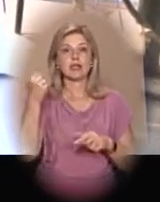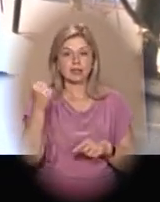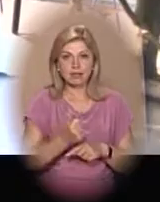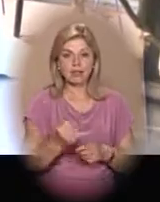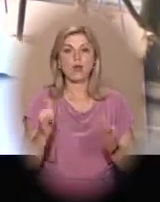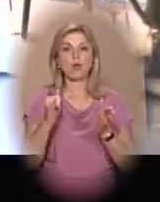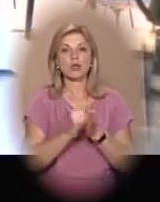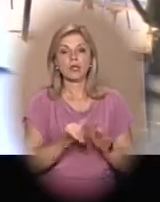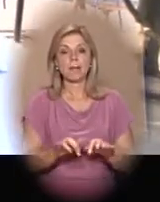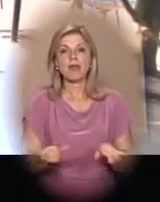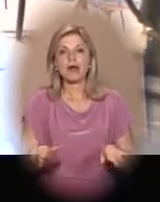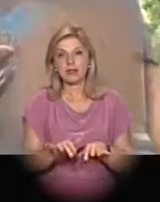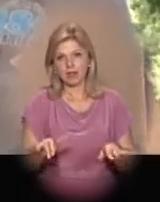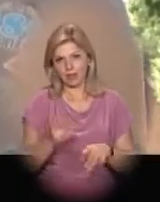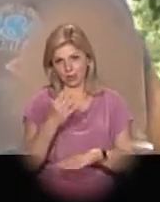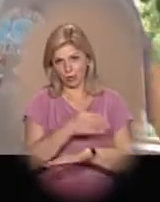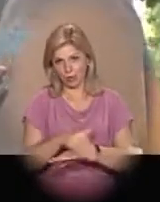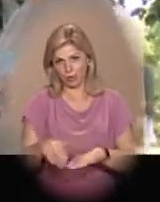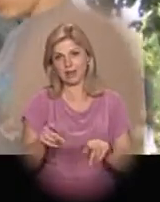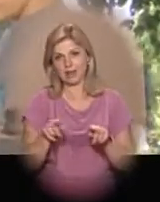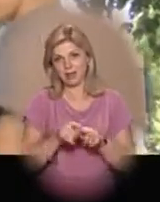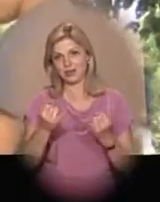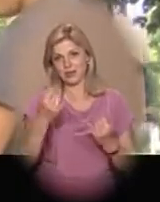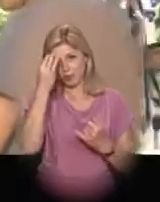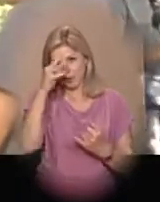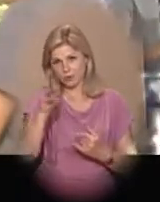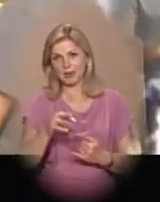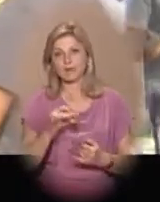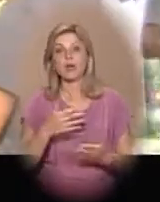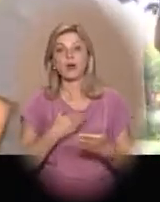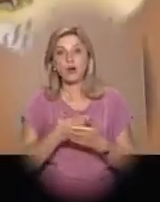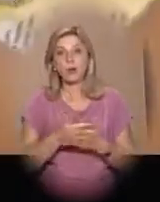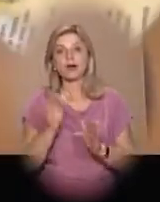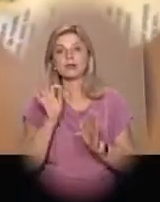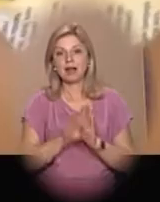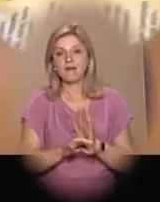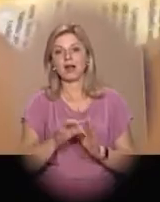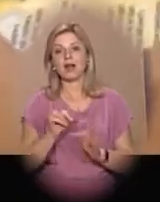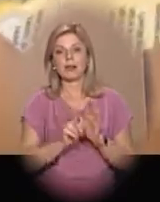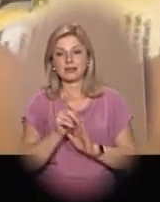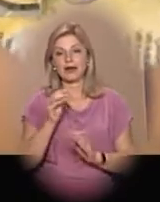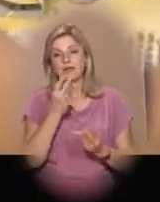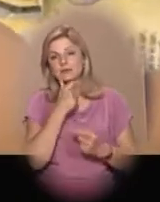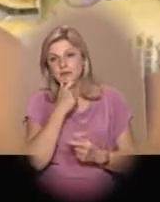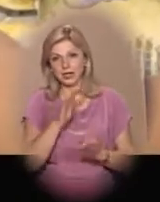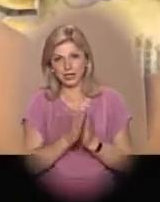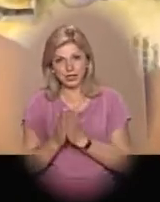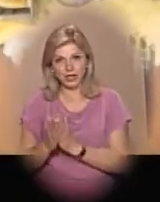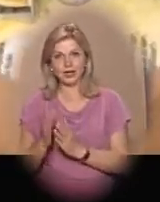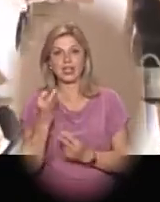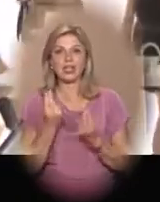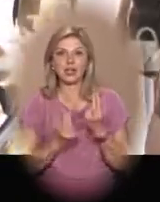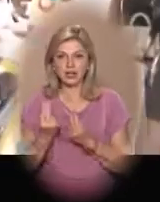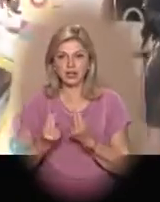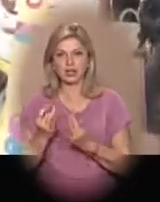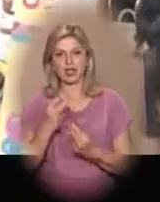пианино уличное, сейчас это модно. Громадські активісти відразу ж заповнили дитячу поличку буккросингу книгами та іграшками. Долучилась до акції